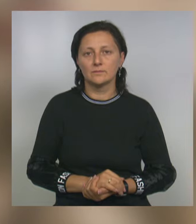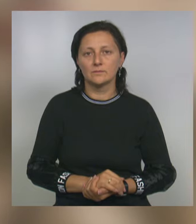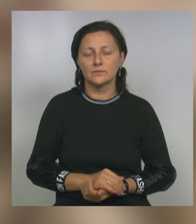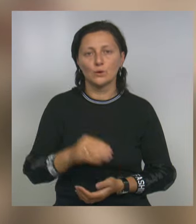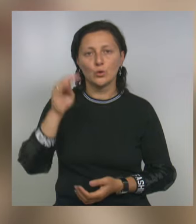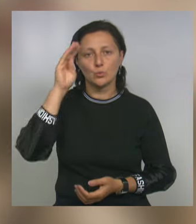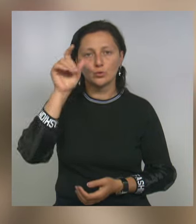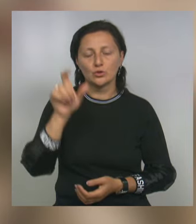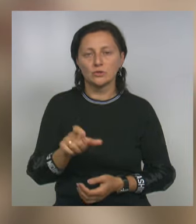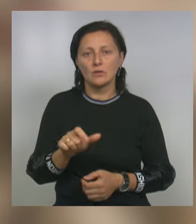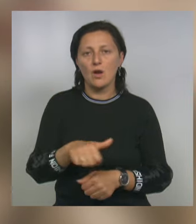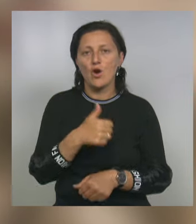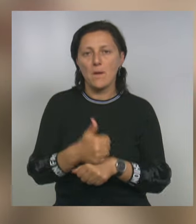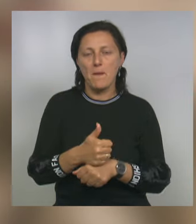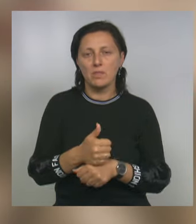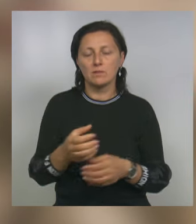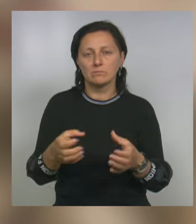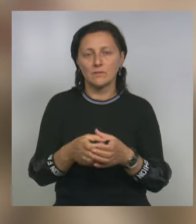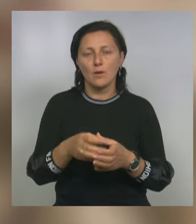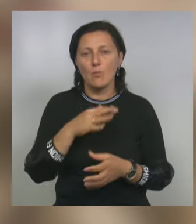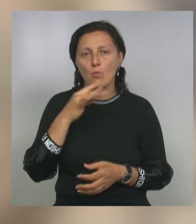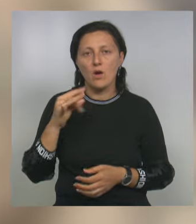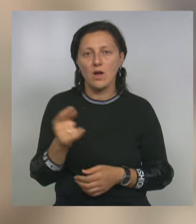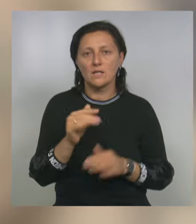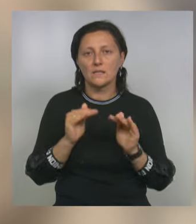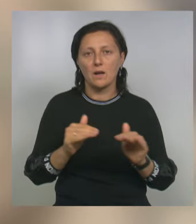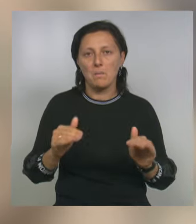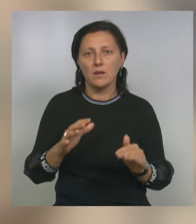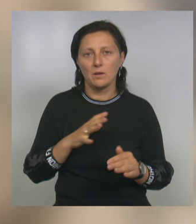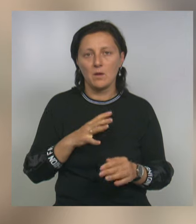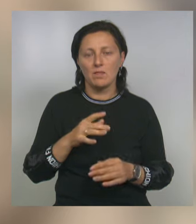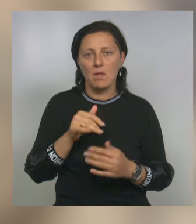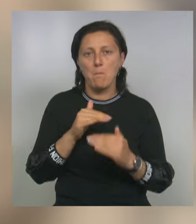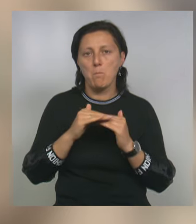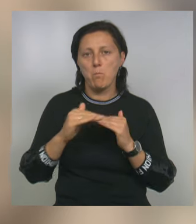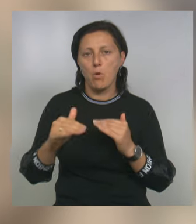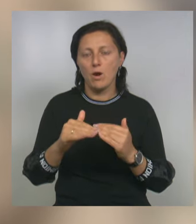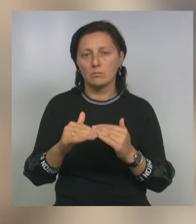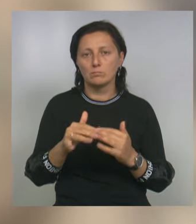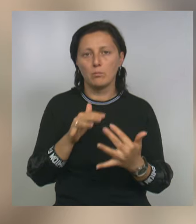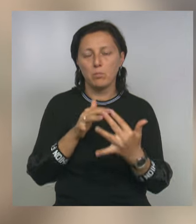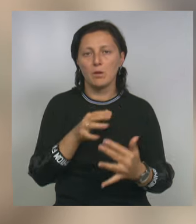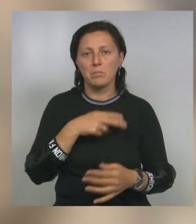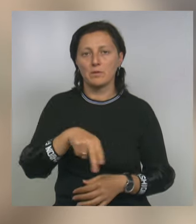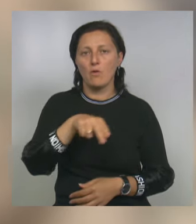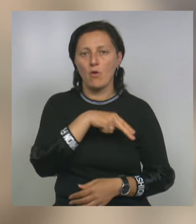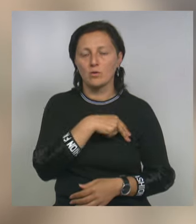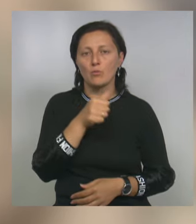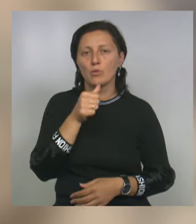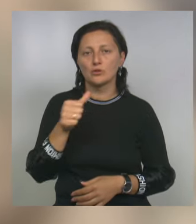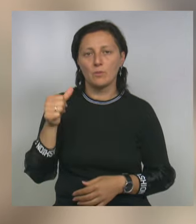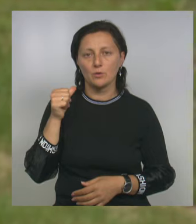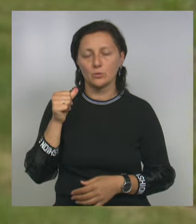Мужчина командует орудийным расчетом. Не раз вместе со своими ребятами отличался на поле боя. В прошлом году был представлен к ордену за заслуги